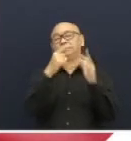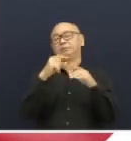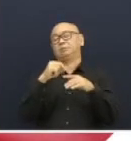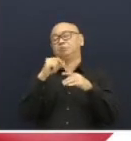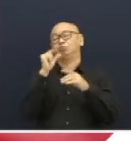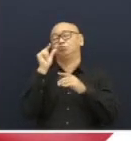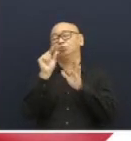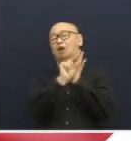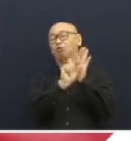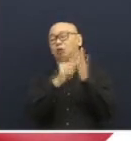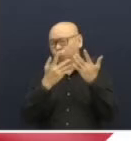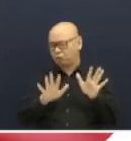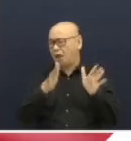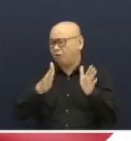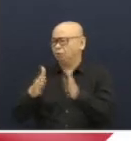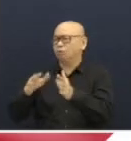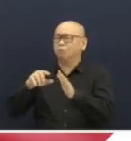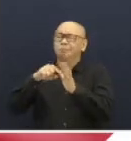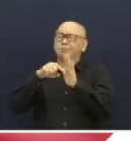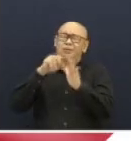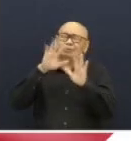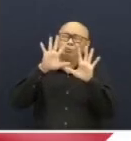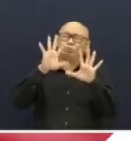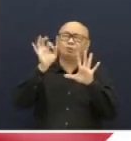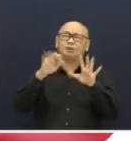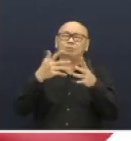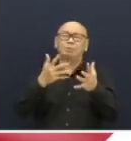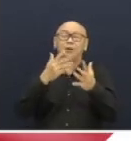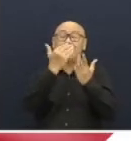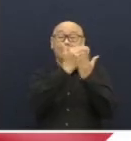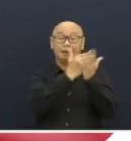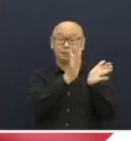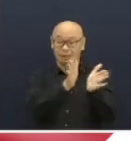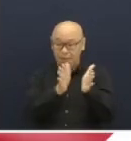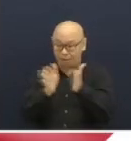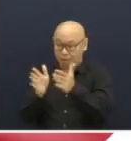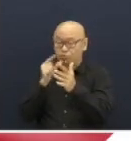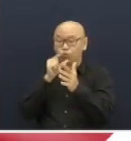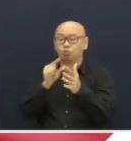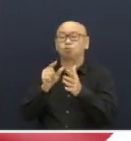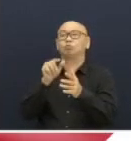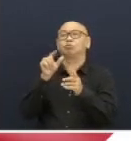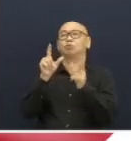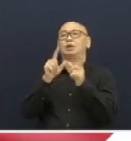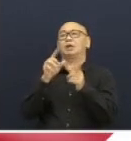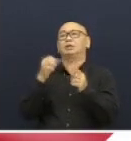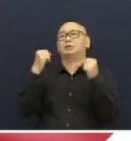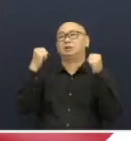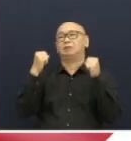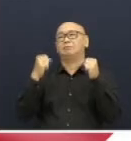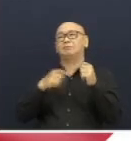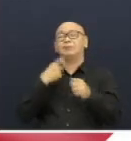mengatur minimal 10%. Bagaimana kemudian anggaran diarahkan untuk wilayah kesehatan. Dan kami lakukan